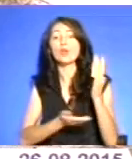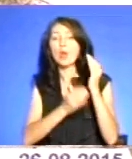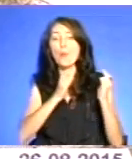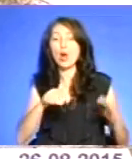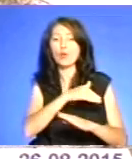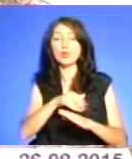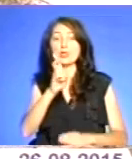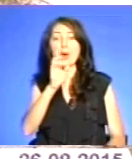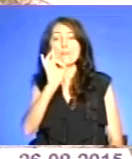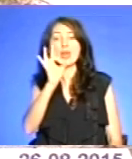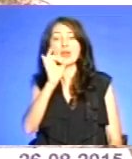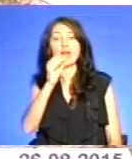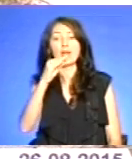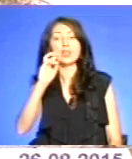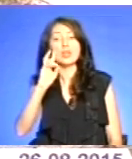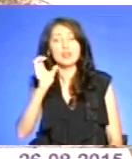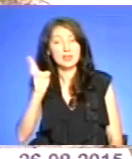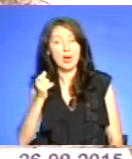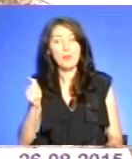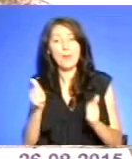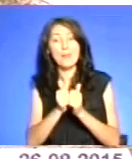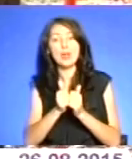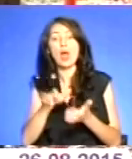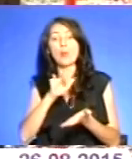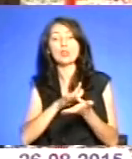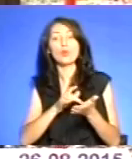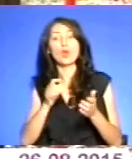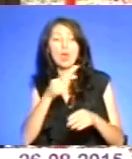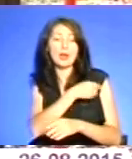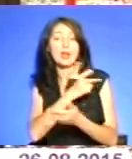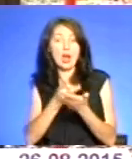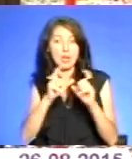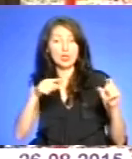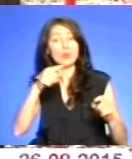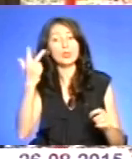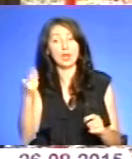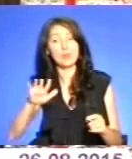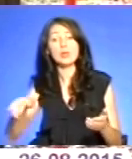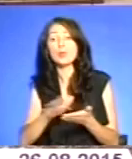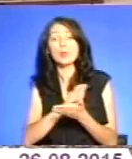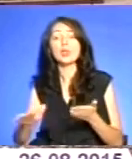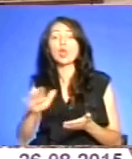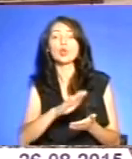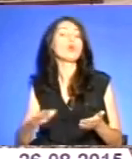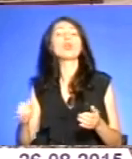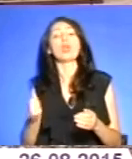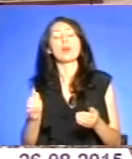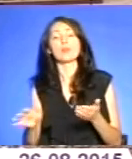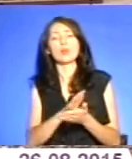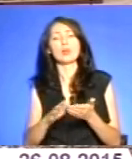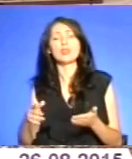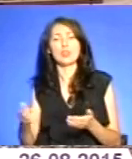вулиці Бережанській поблизу міської лікарні номер 3. Після прибирання території та зачищення самосіву